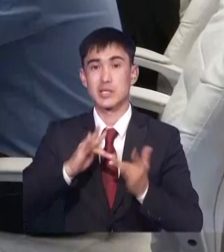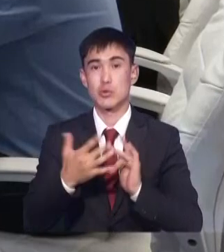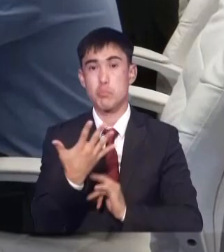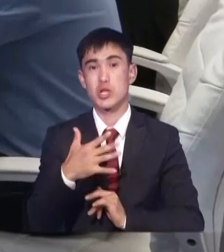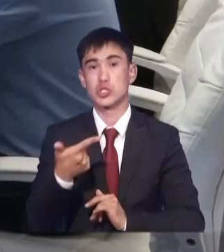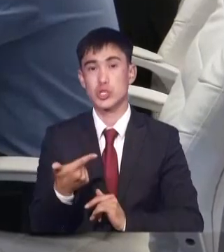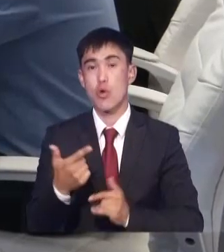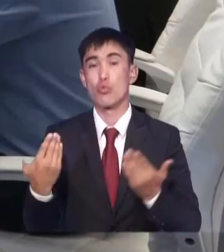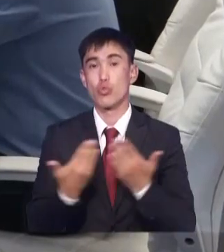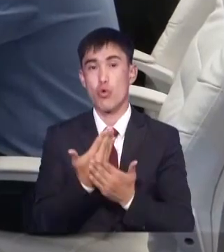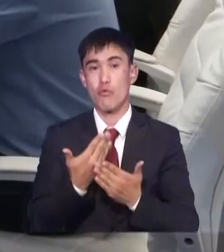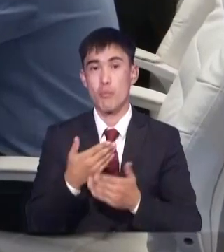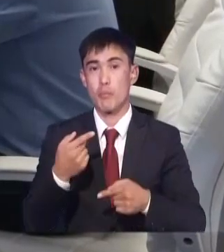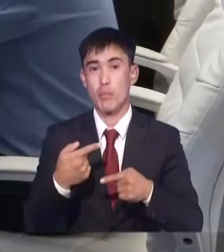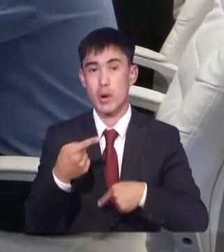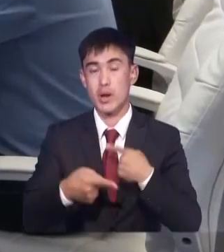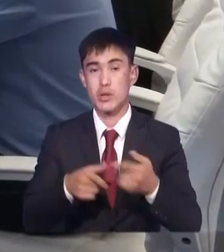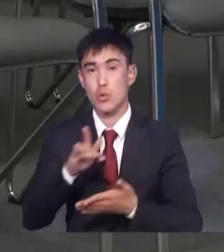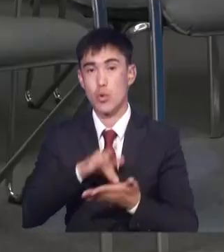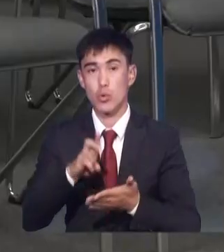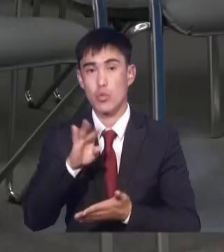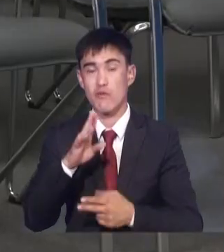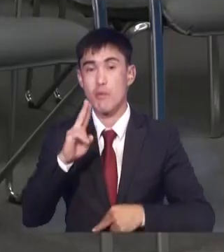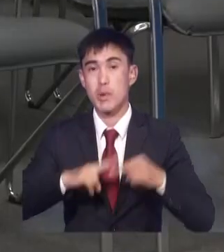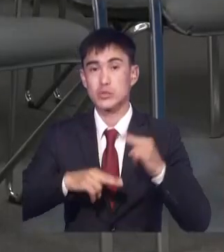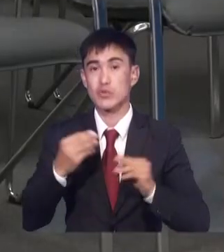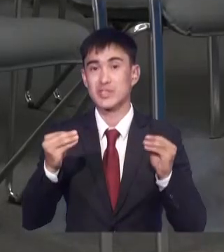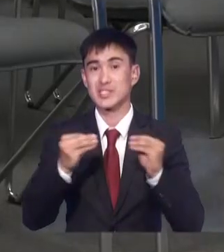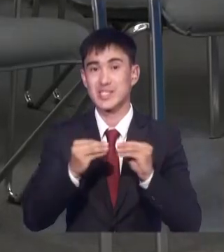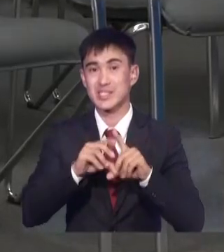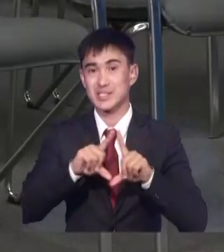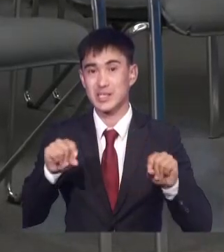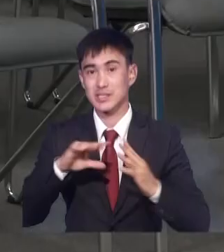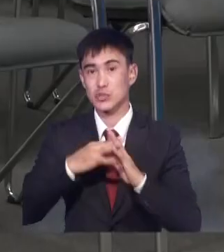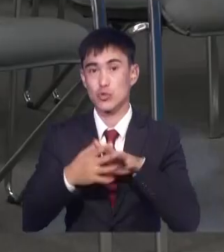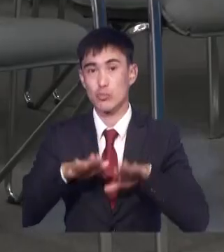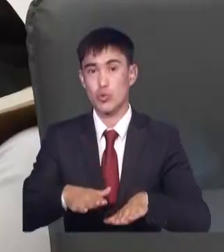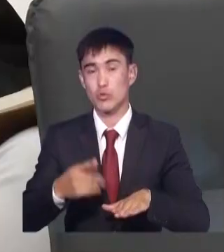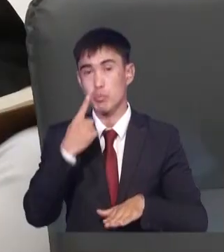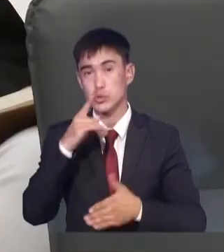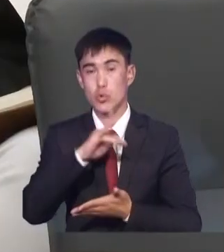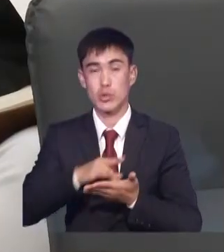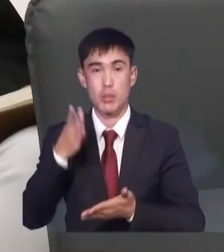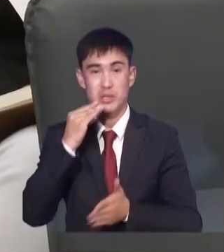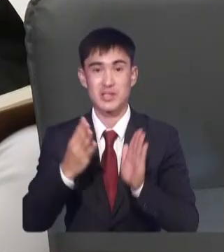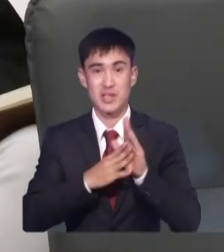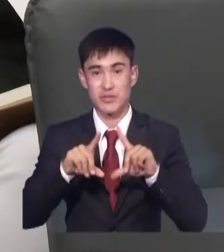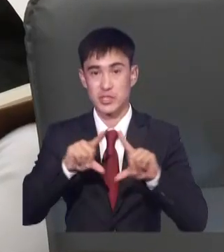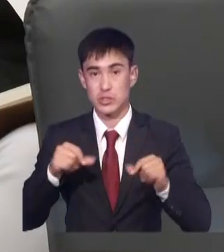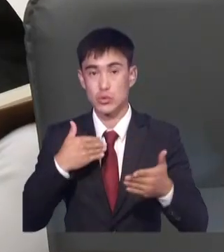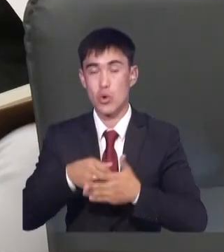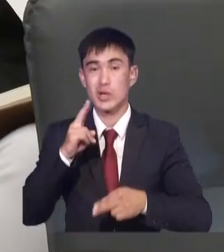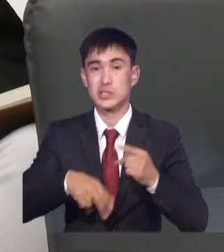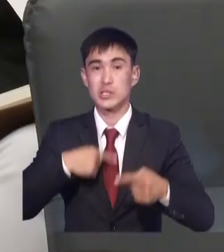интернет-связью 5G нового поколения, в городе Конаев построили 10 станций. В населенных пунктах вблизи города Алматы 9 станций. До